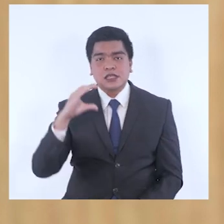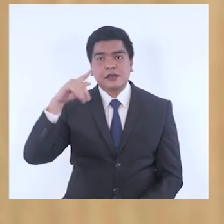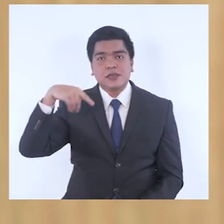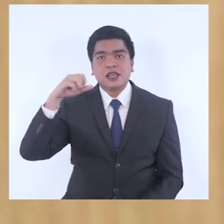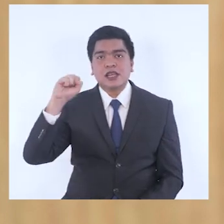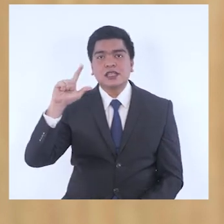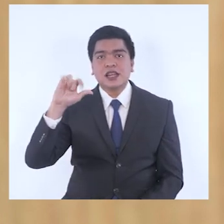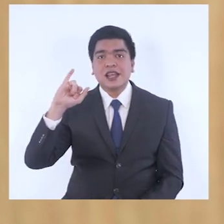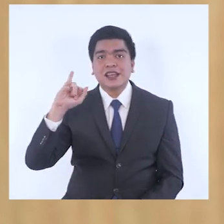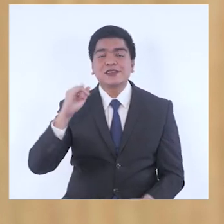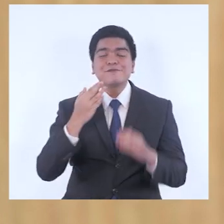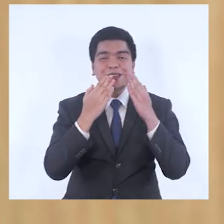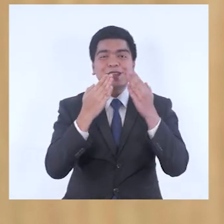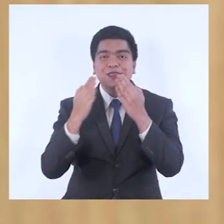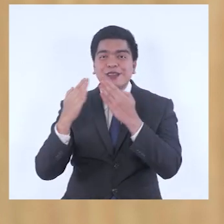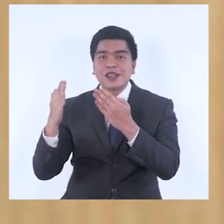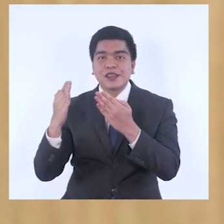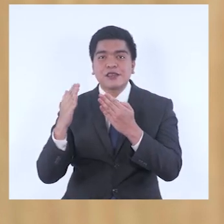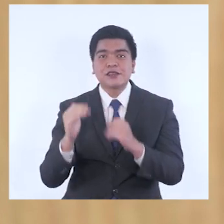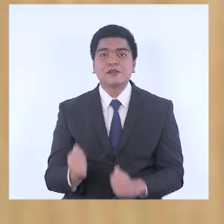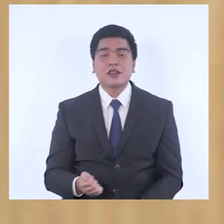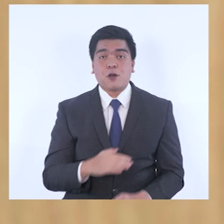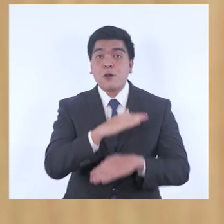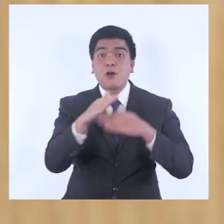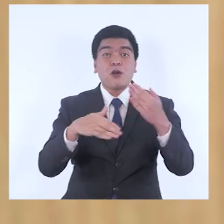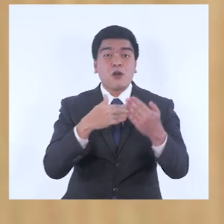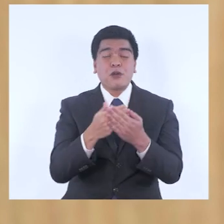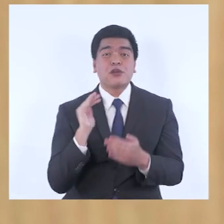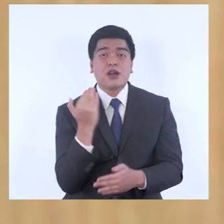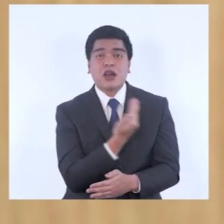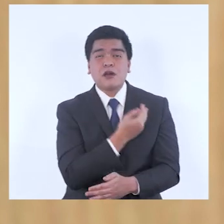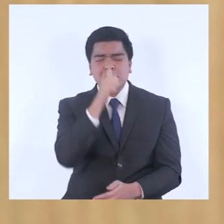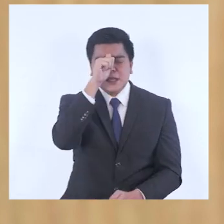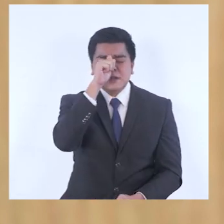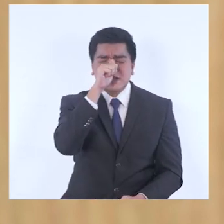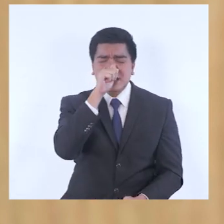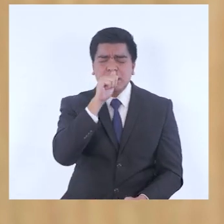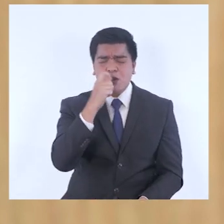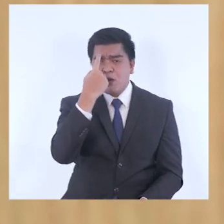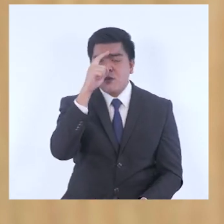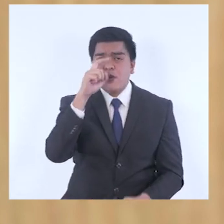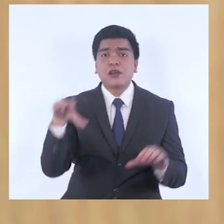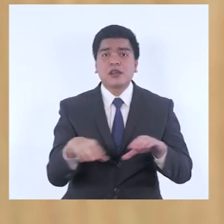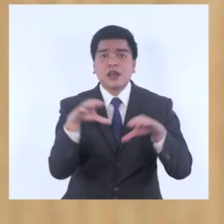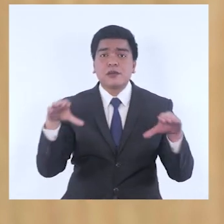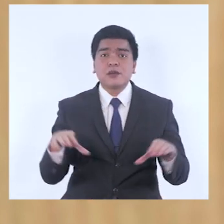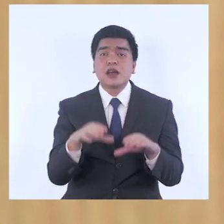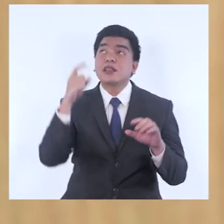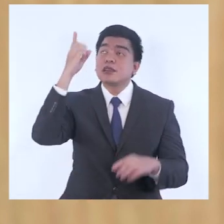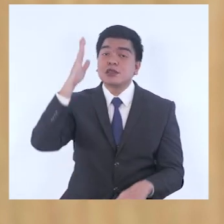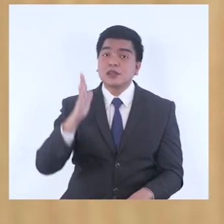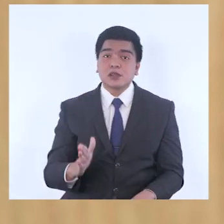ang lahat ng pagpapagal natin para sa gawain ng Panginoon ay hinding-hindi kailanman mawawala ng